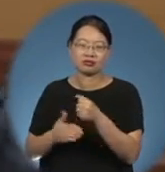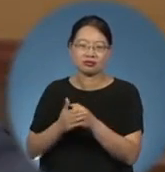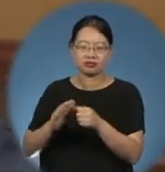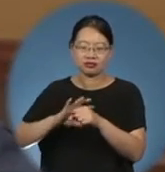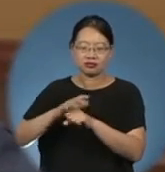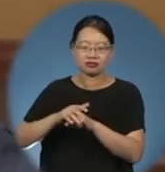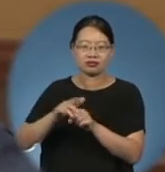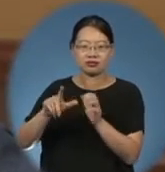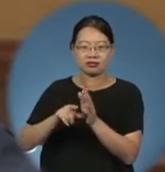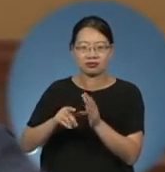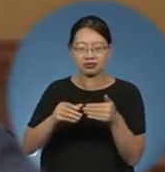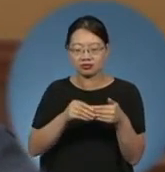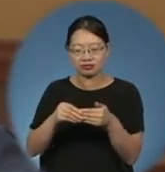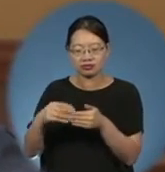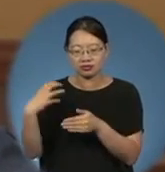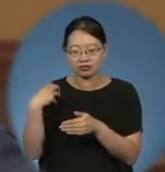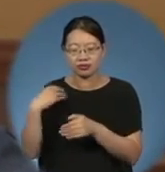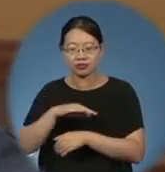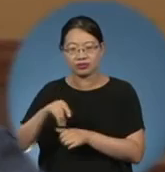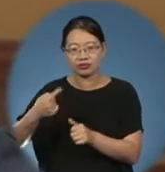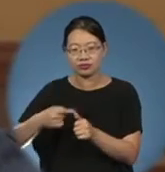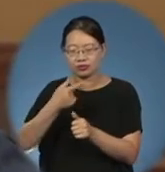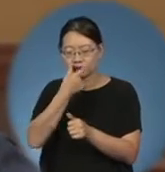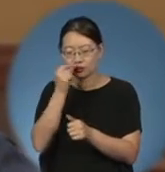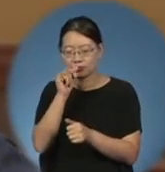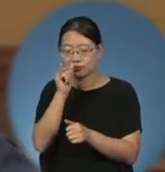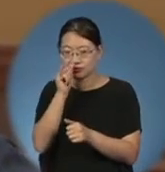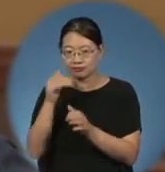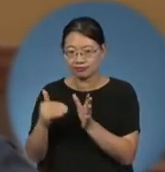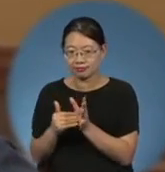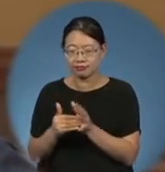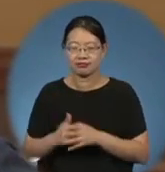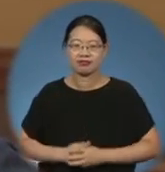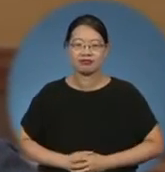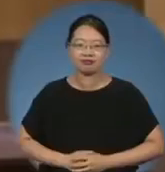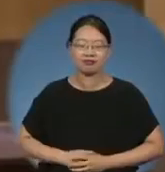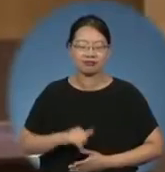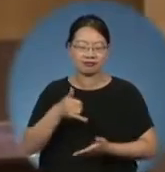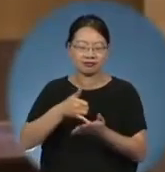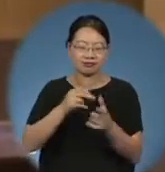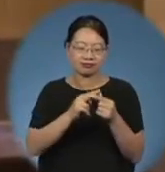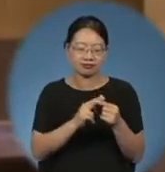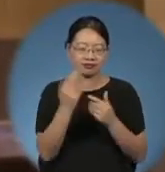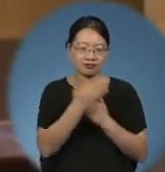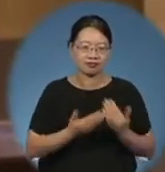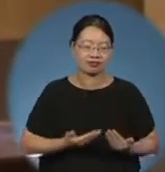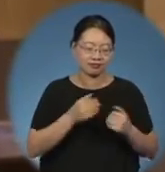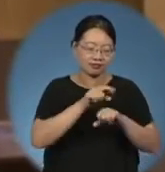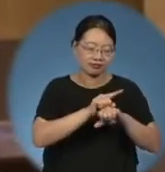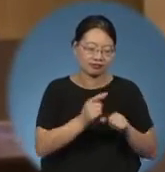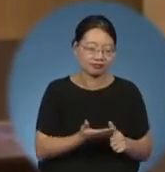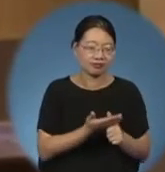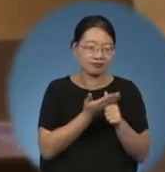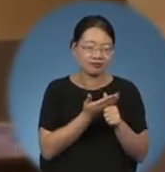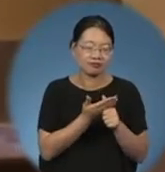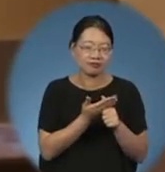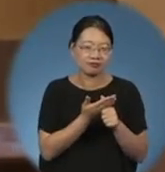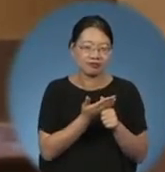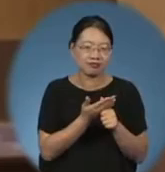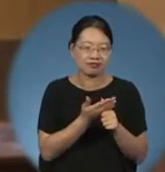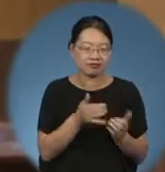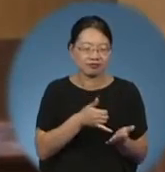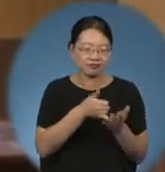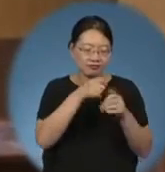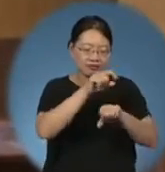글로벌 시대의 리더가 되게 는 우리 교육이 부족한 점이 있다 이렇게 생각하는 거죠 인격과 헌신 쏭 을 키우는 것은 소위 말하는